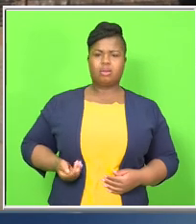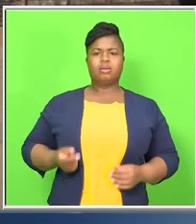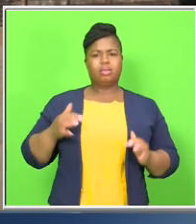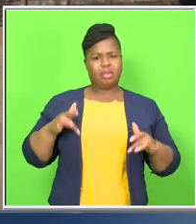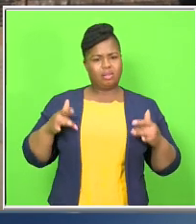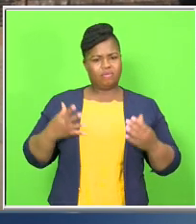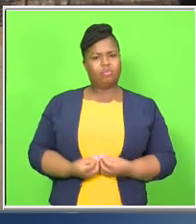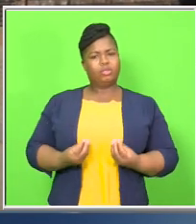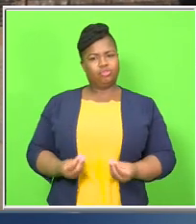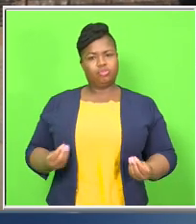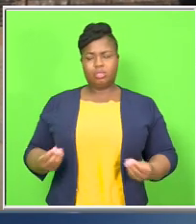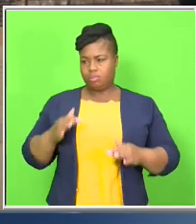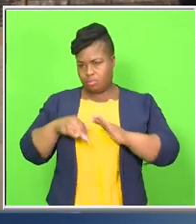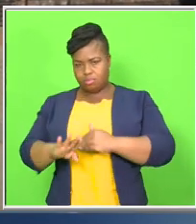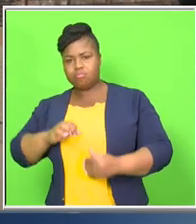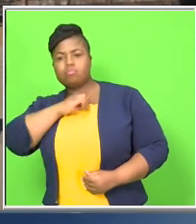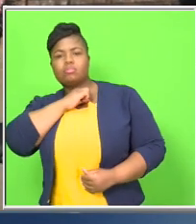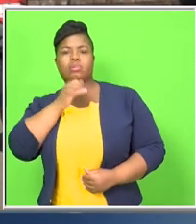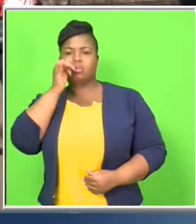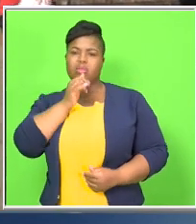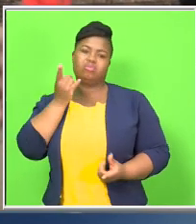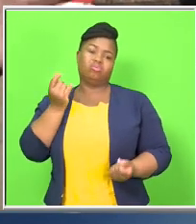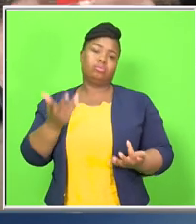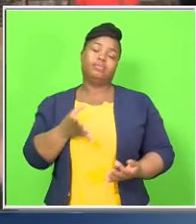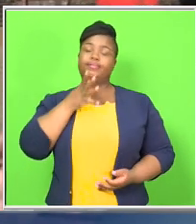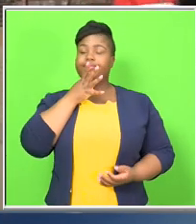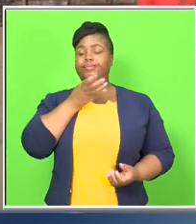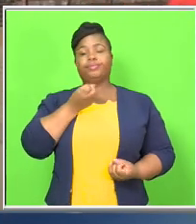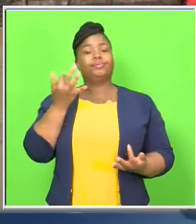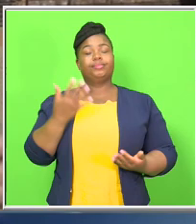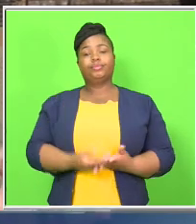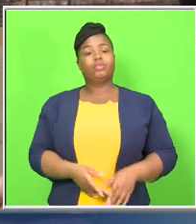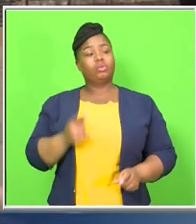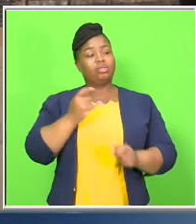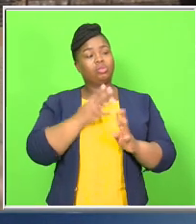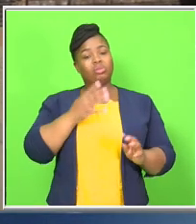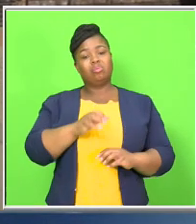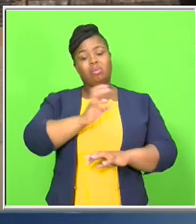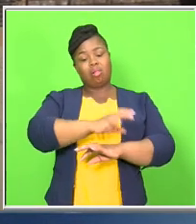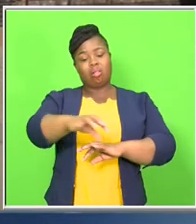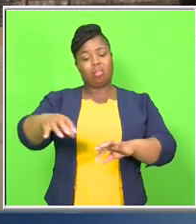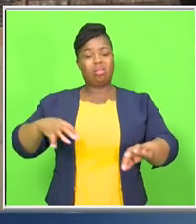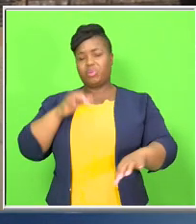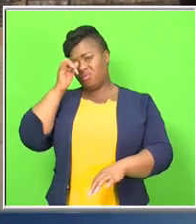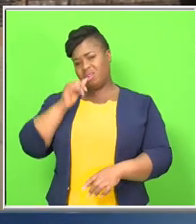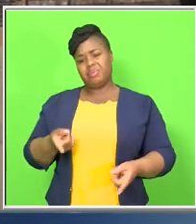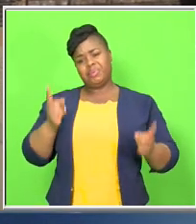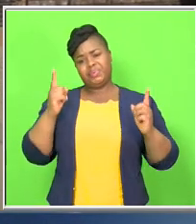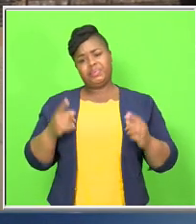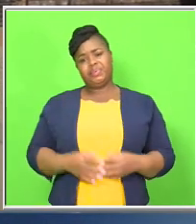yeina. Kutwa nje ngezo tinje buni ngupike bengu ngoba na malogisha setu zane. Kutwa agile nje mupike bengu.